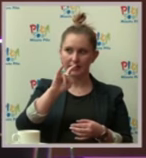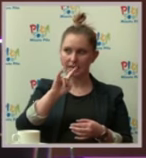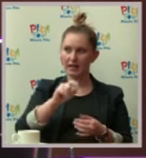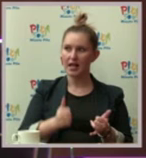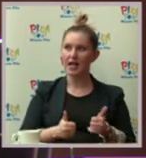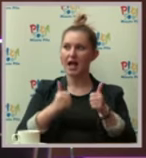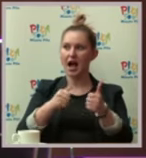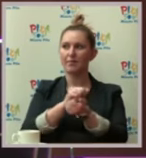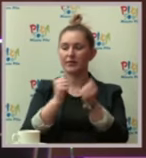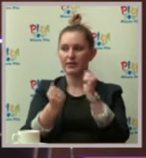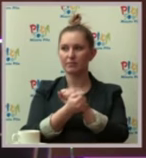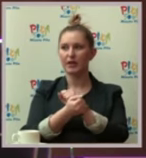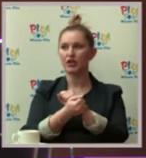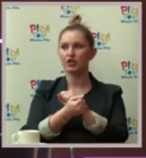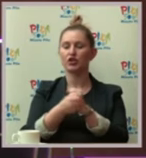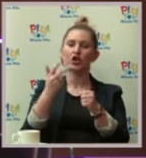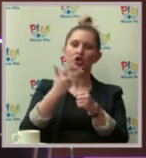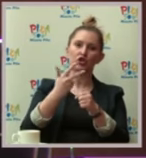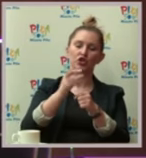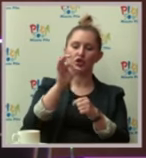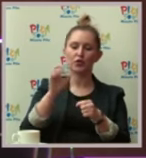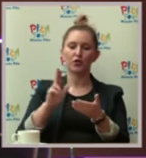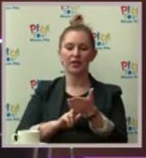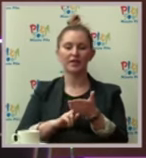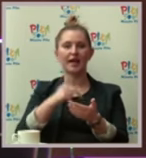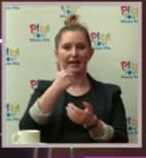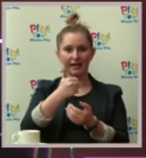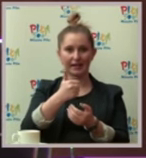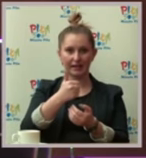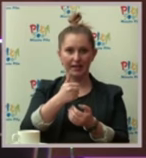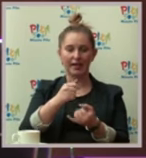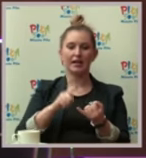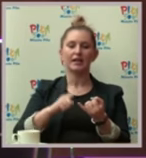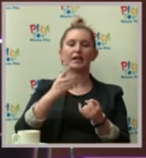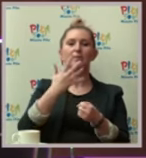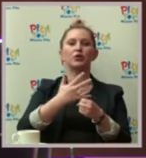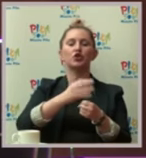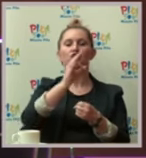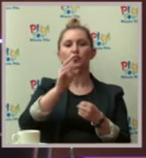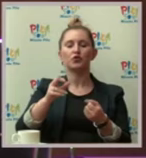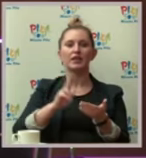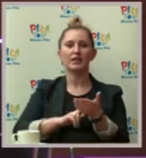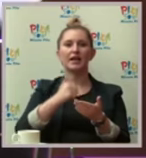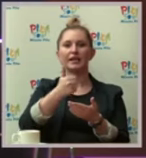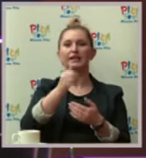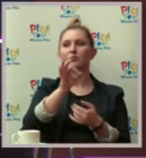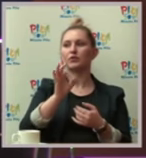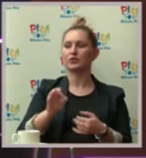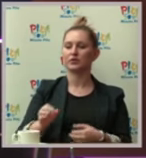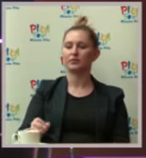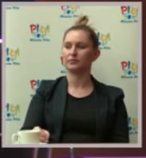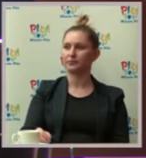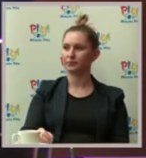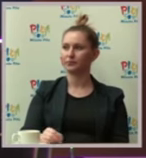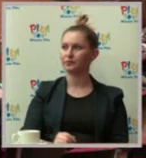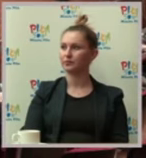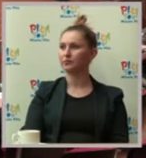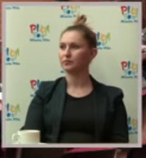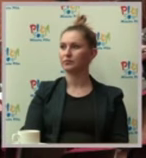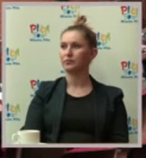30% zastąpić 1%, w paragrafie drugim 50% zastąpić 1%? Proszę o podniesienie ręki i naciśnięcie